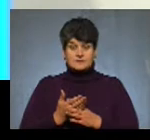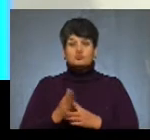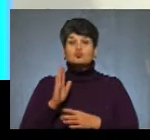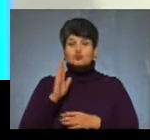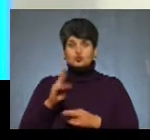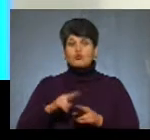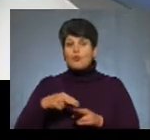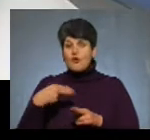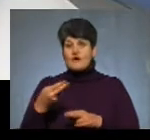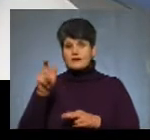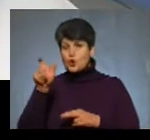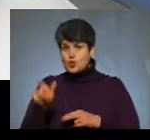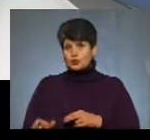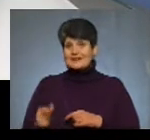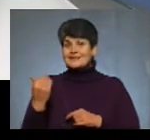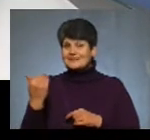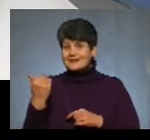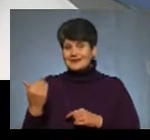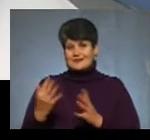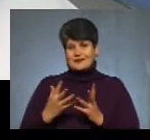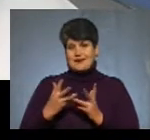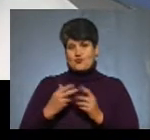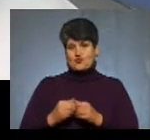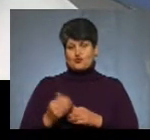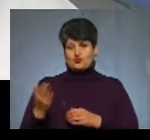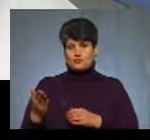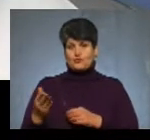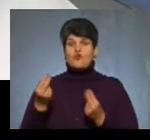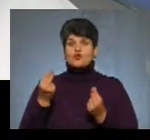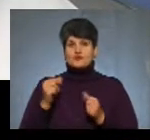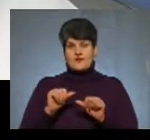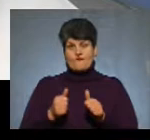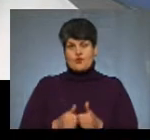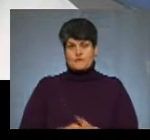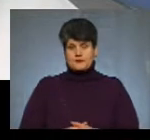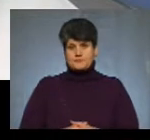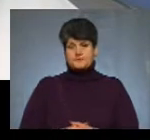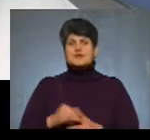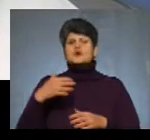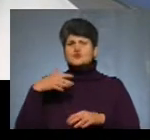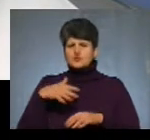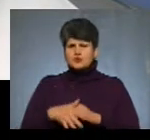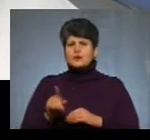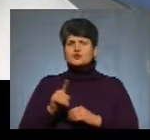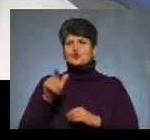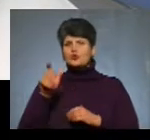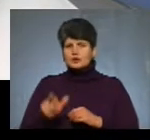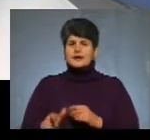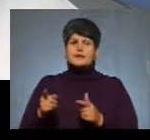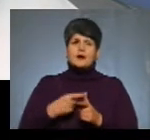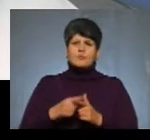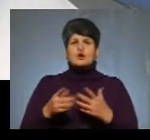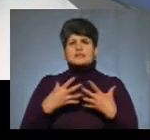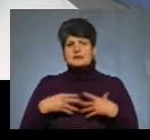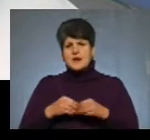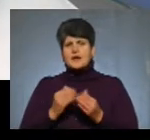будуть повернуті людині на її власний особовий рахунок в грошовій формі. Ну, зрозуміло, що людина, яка чи сім'я, яка має